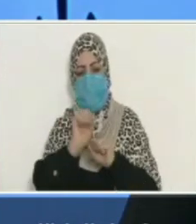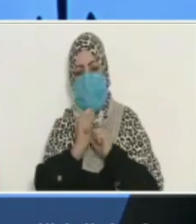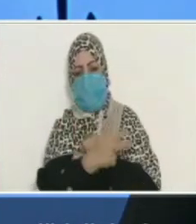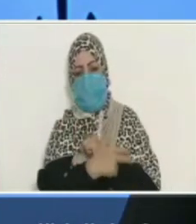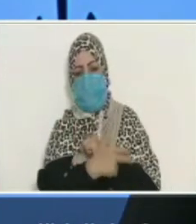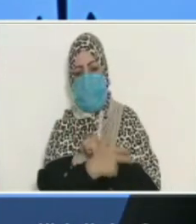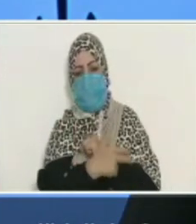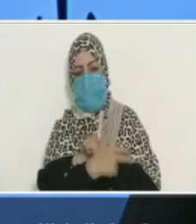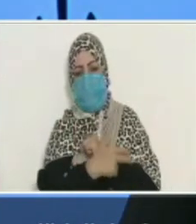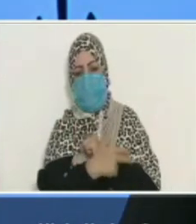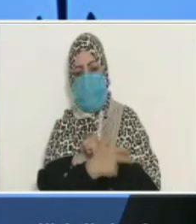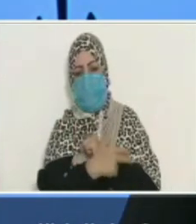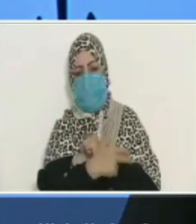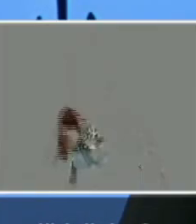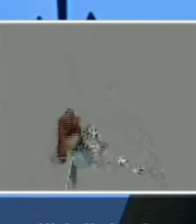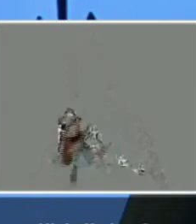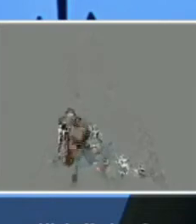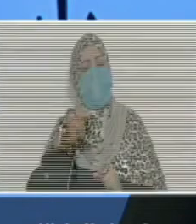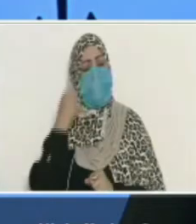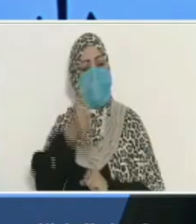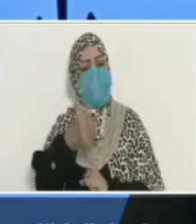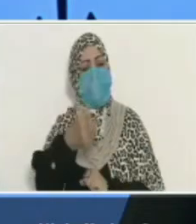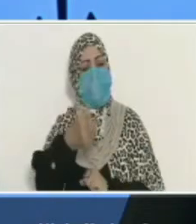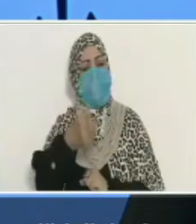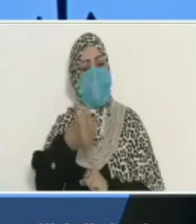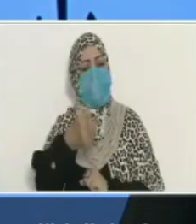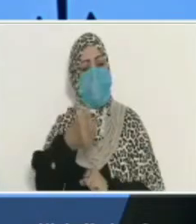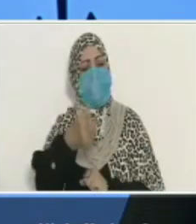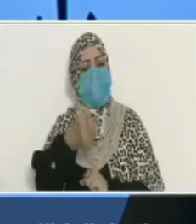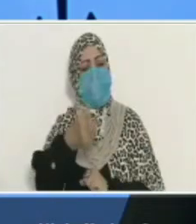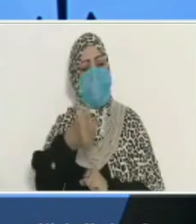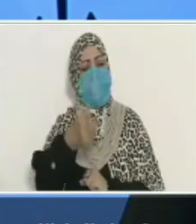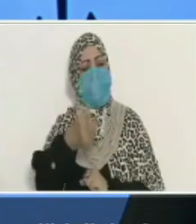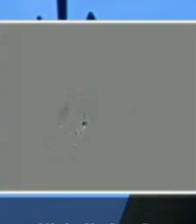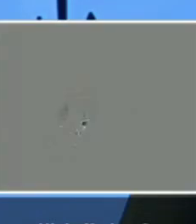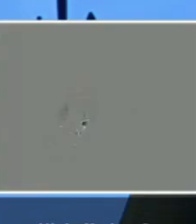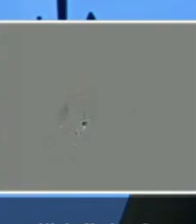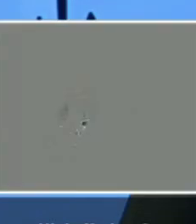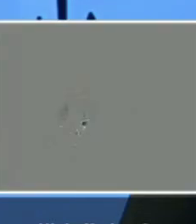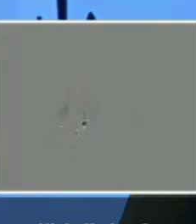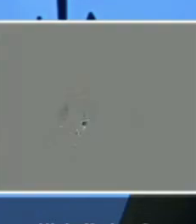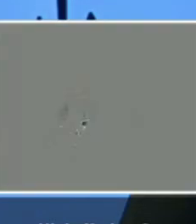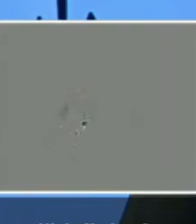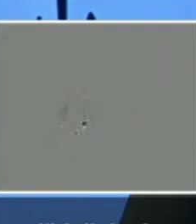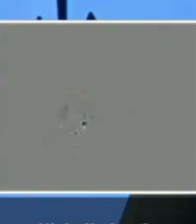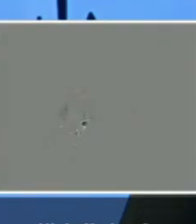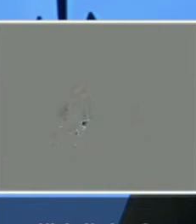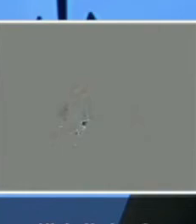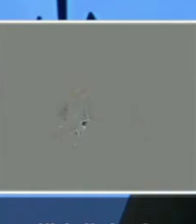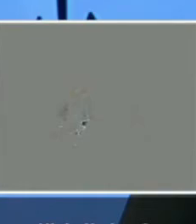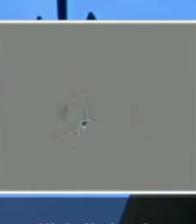الآية، فإذا كانوا من أهل الزكاة تعطى لهم. أما ظاهر الحال يعتمد مثلا ظاهر الحال وأن يكون عمال وكون